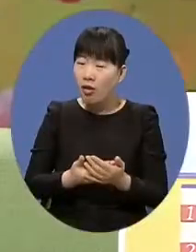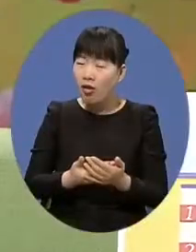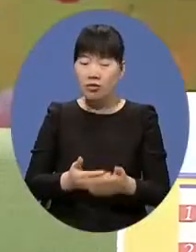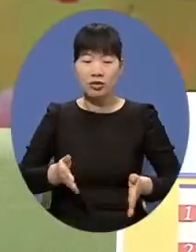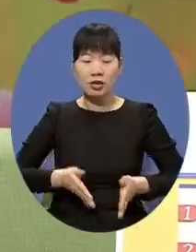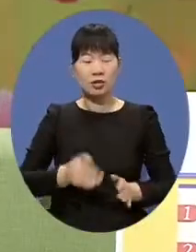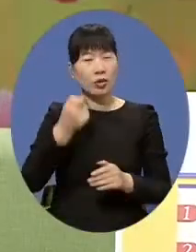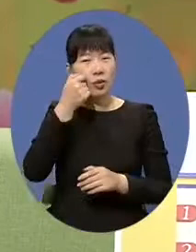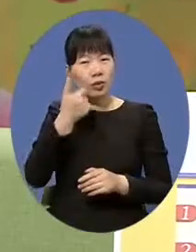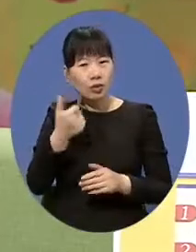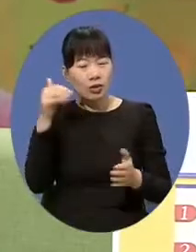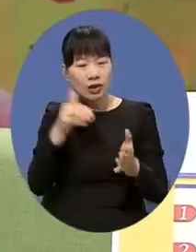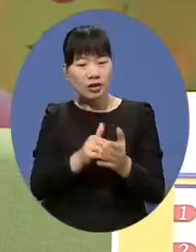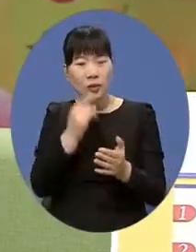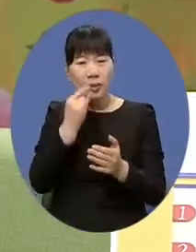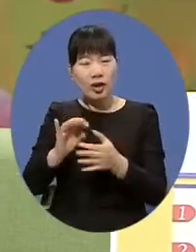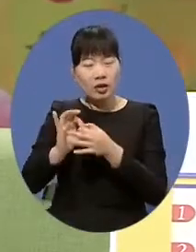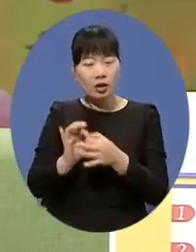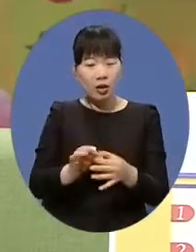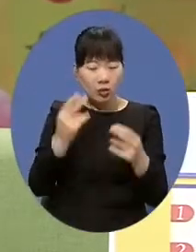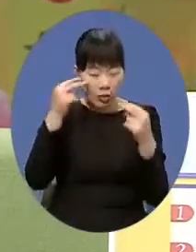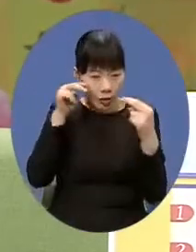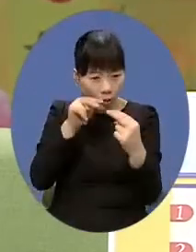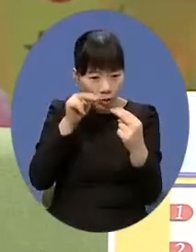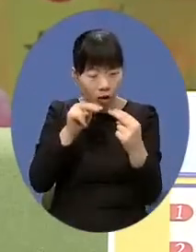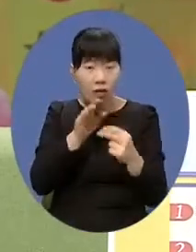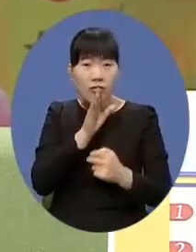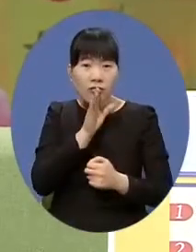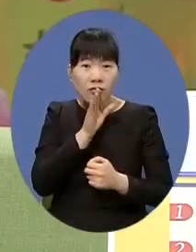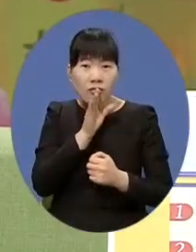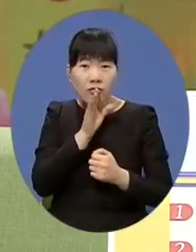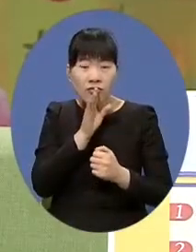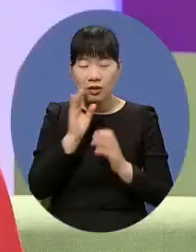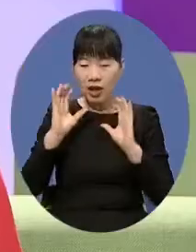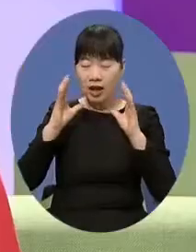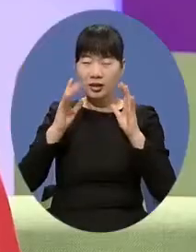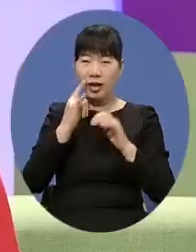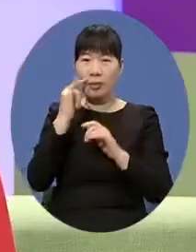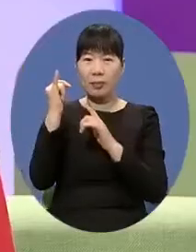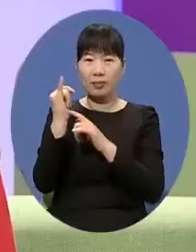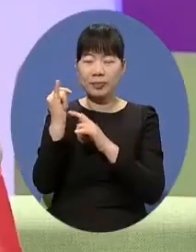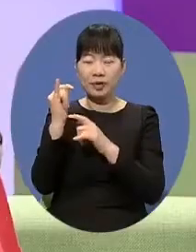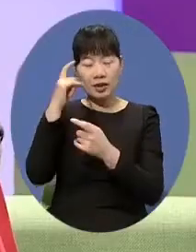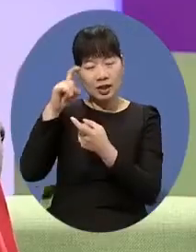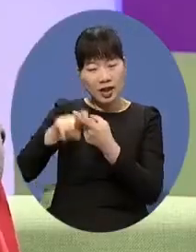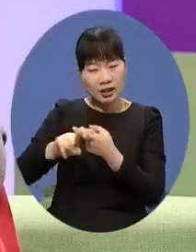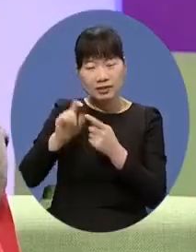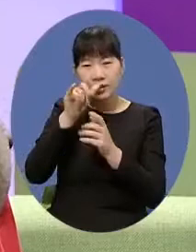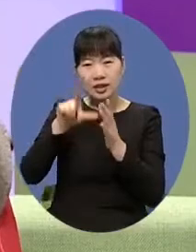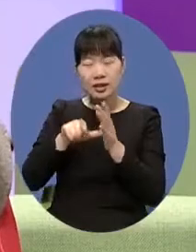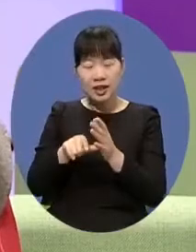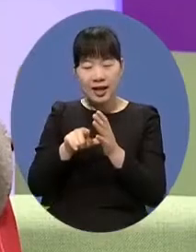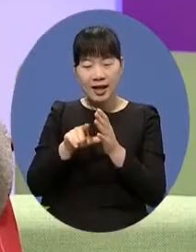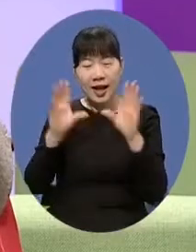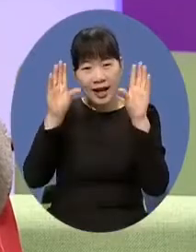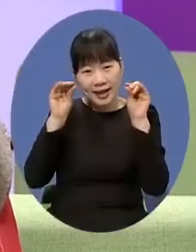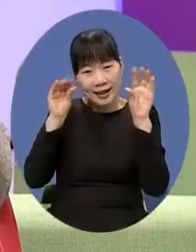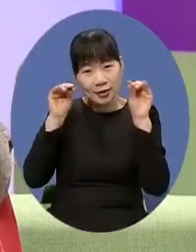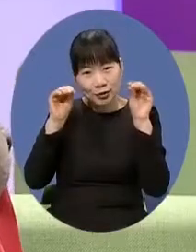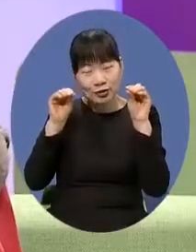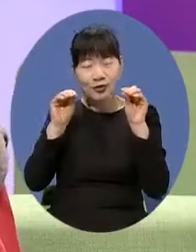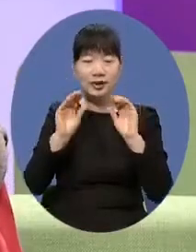태어나서 5개월까지는 그럼 엄마가 계속 아이를 들여다보고 있어야 되는 거예요? 아, 애기가 엄마한테 관심이 있을 때 애기하고 까꿍을 해주셔야 되지.